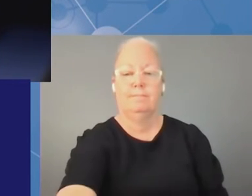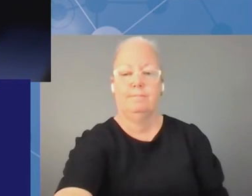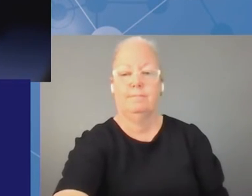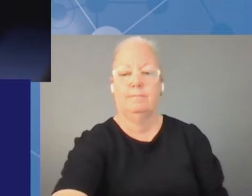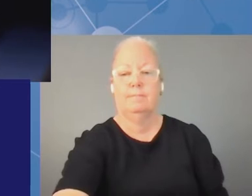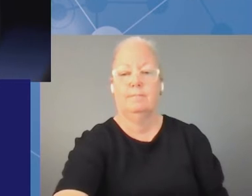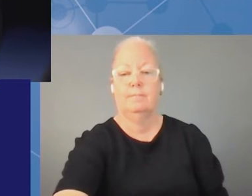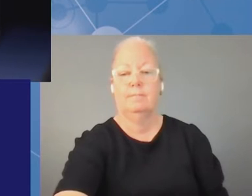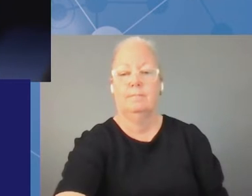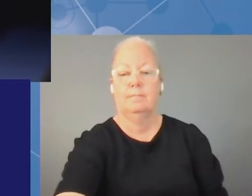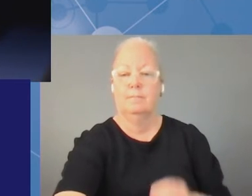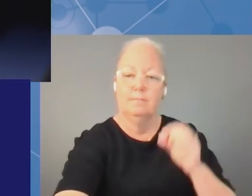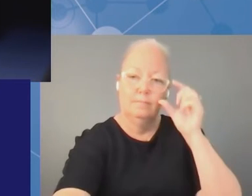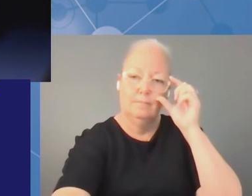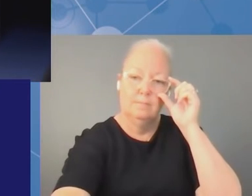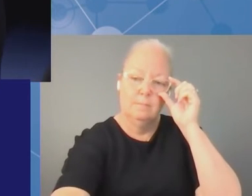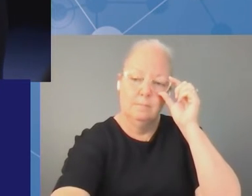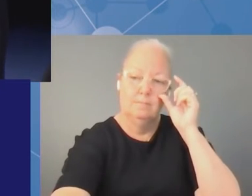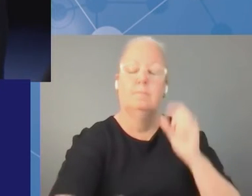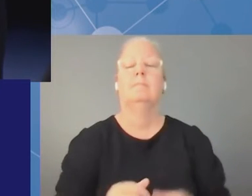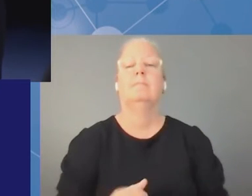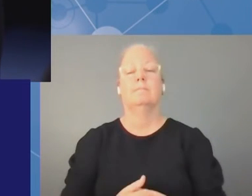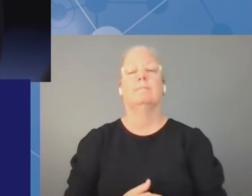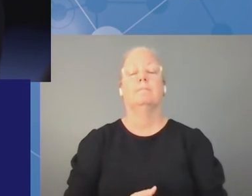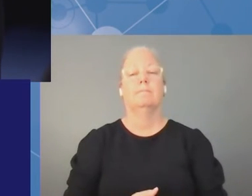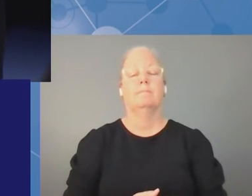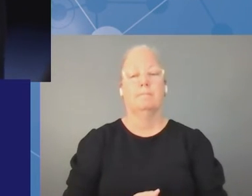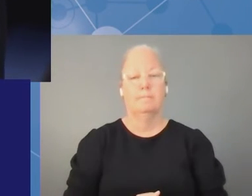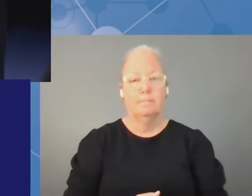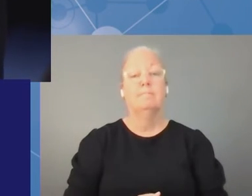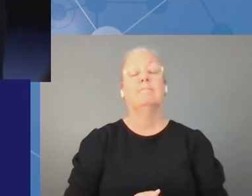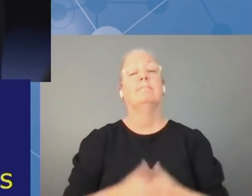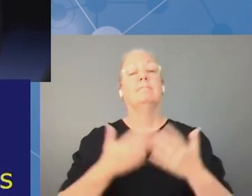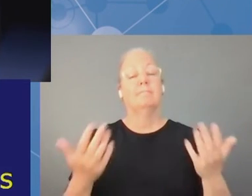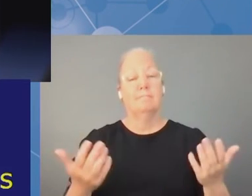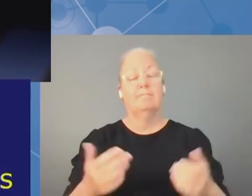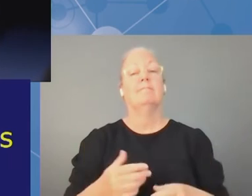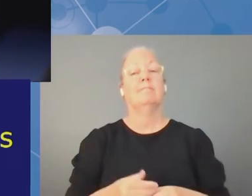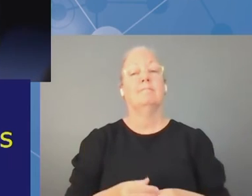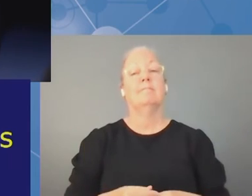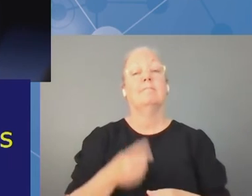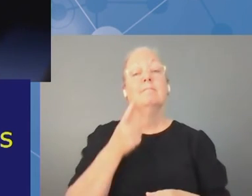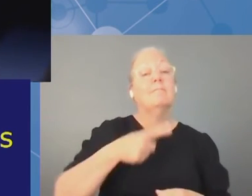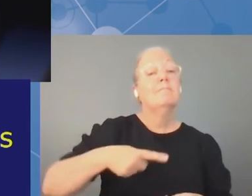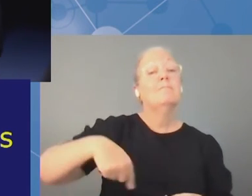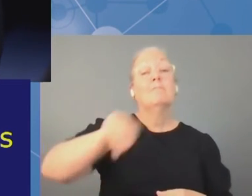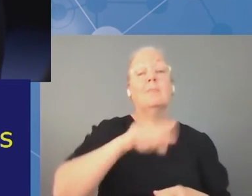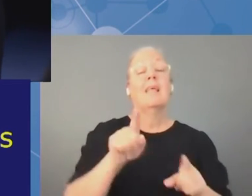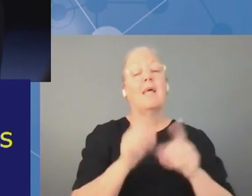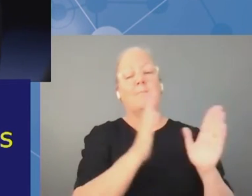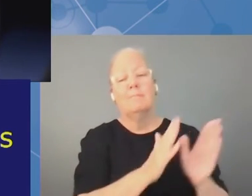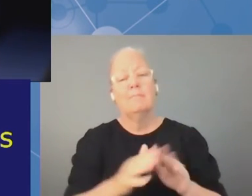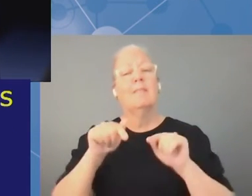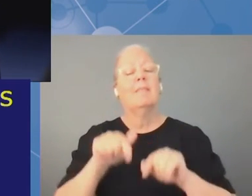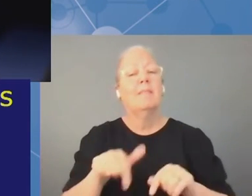Огромное спасибо этому городу за эту прекрасную встречу. Раньше были выступления,